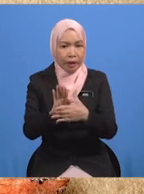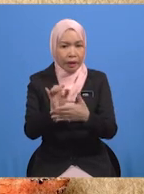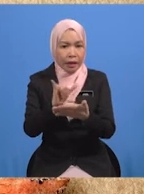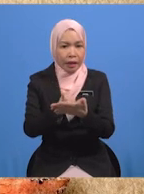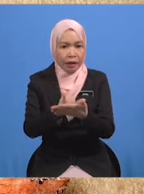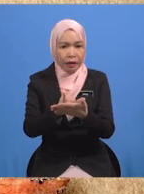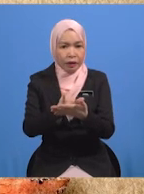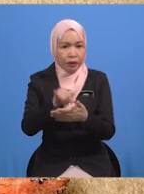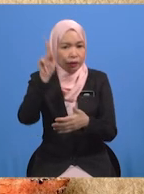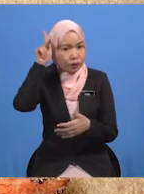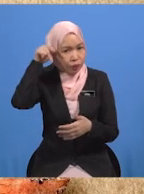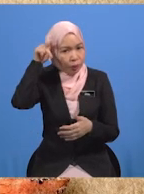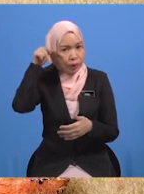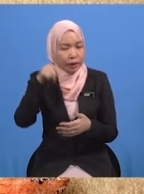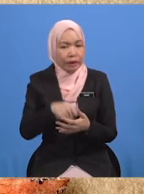politik,